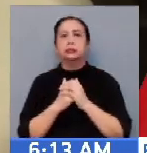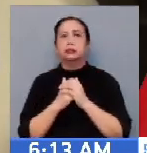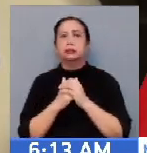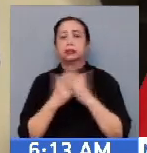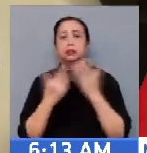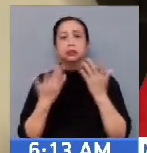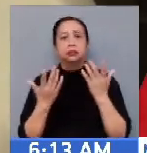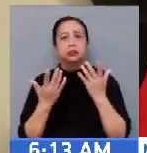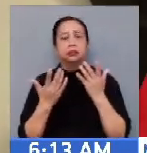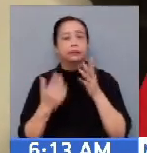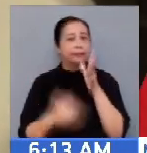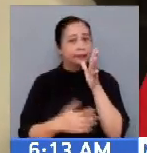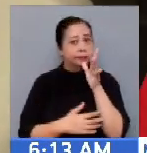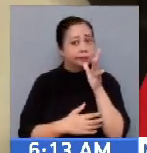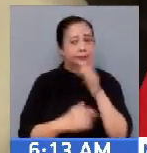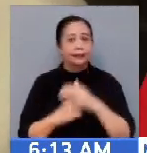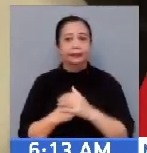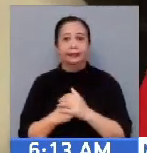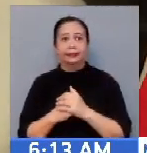mother, at saka